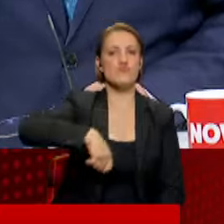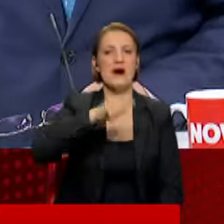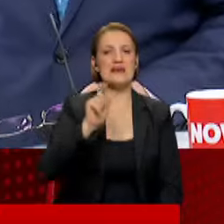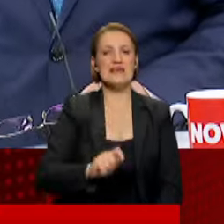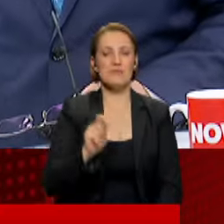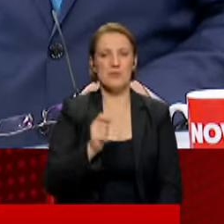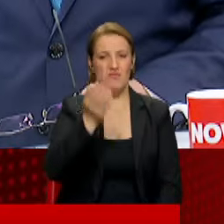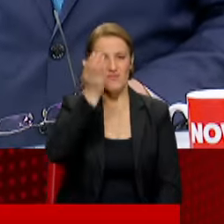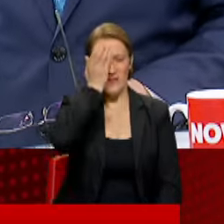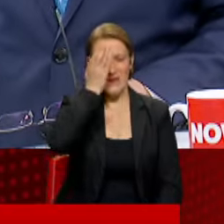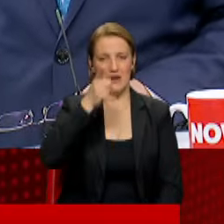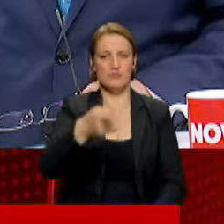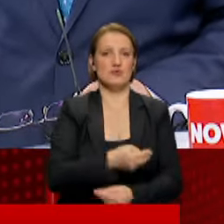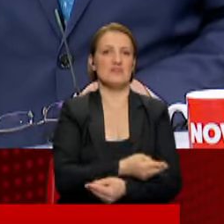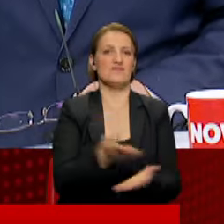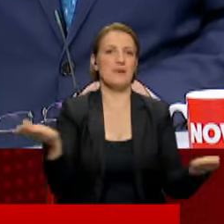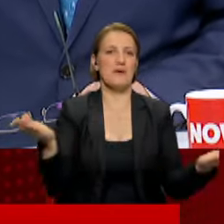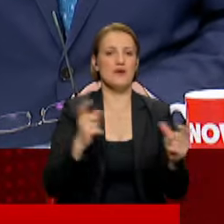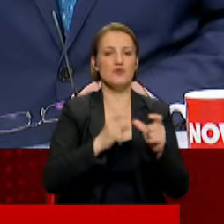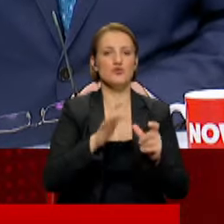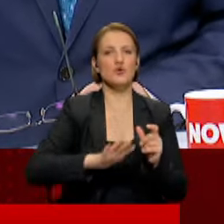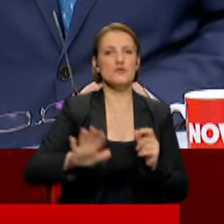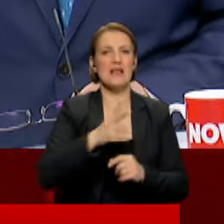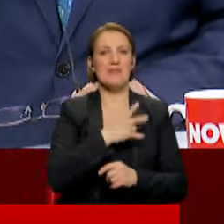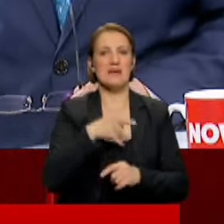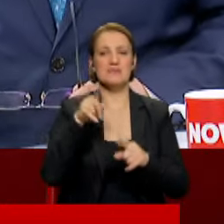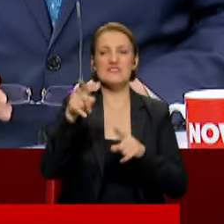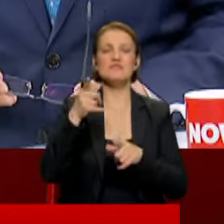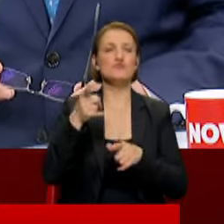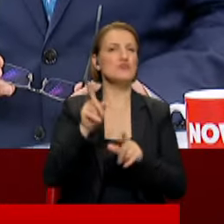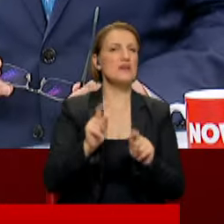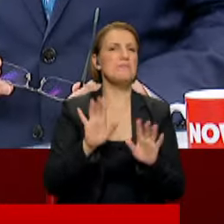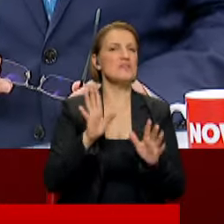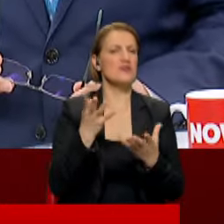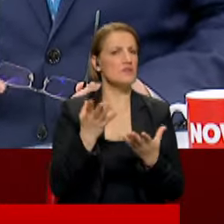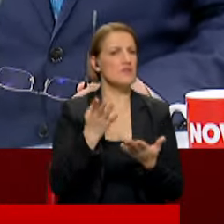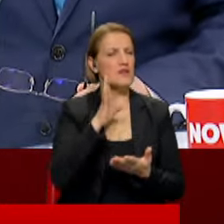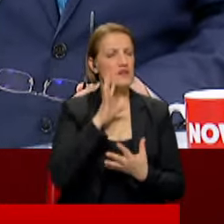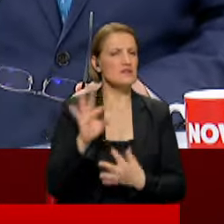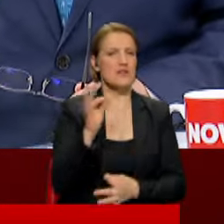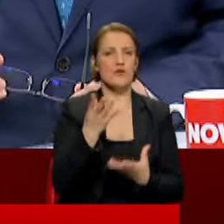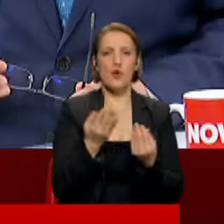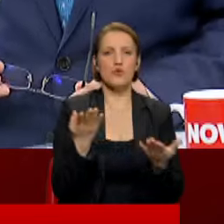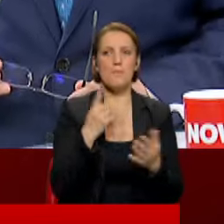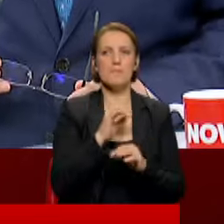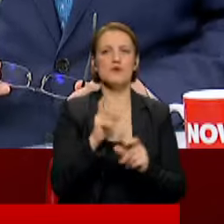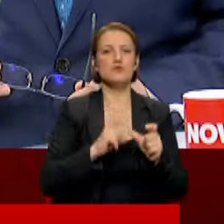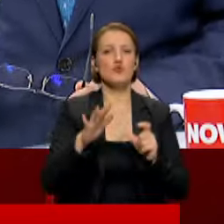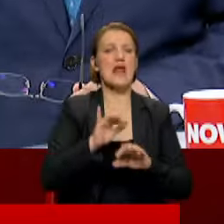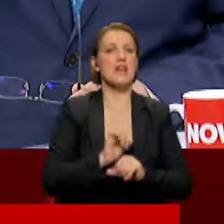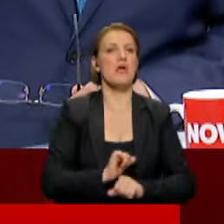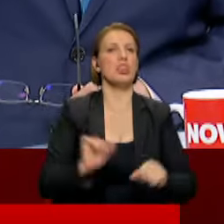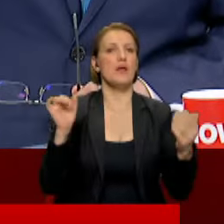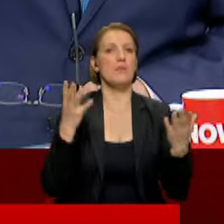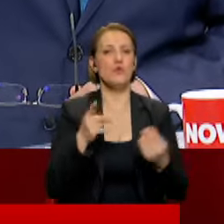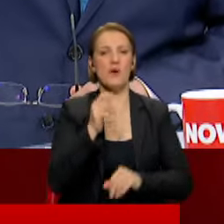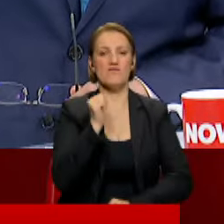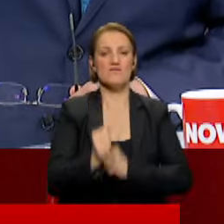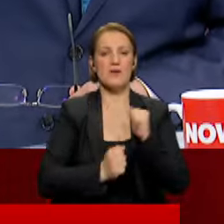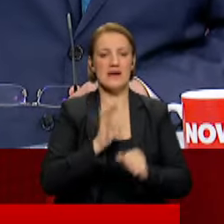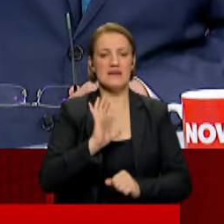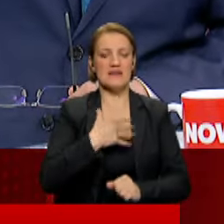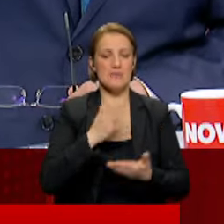yoksullara bunu dağıtabilir Oradaki insanlar patlama olur Sosyal patlama olur Bunu fabrika